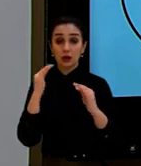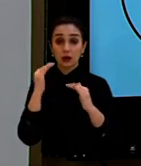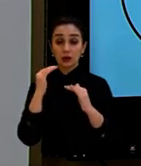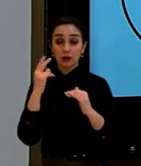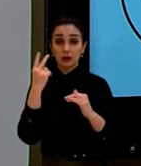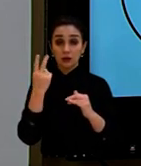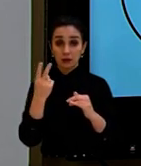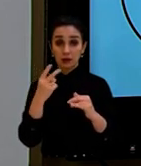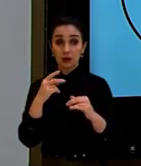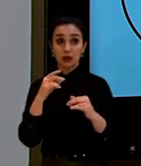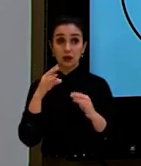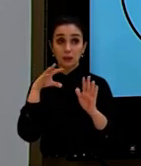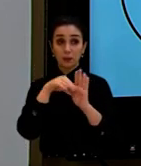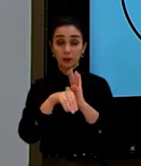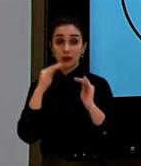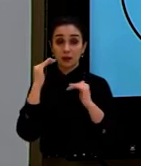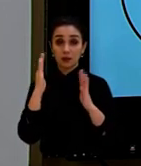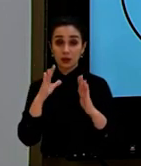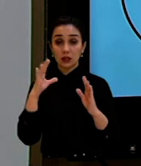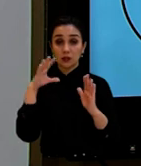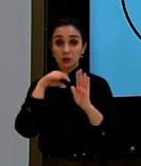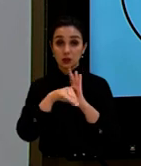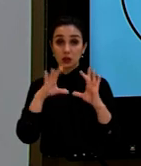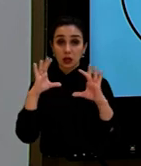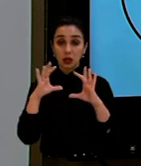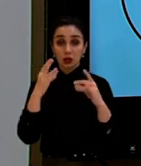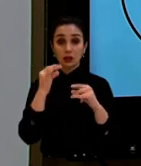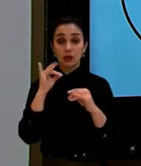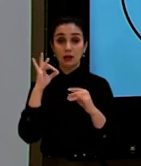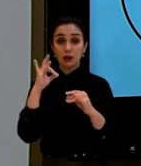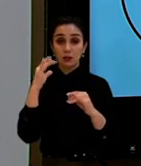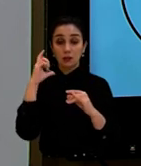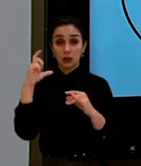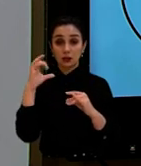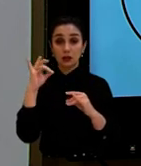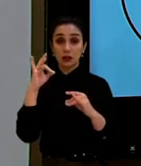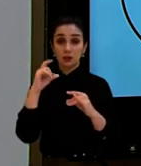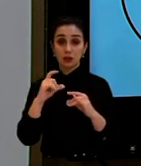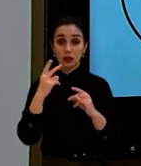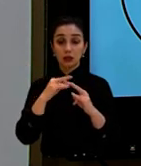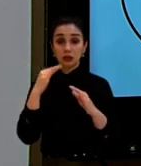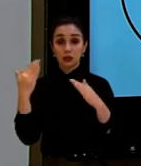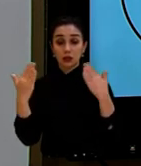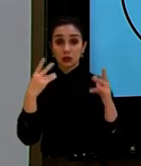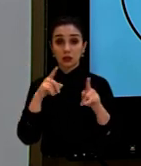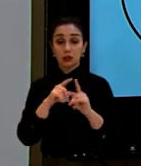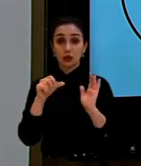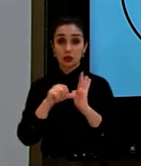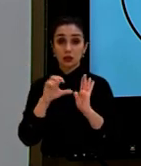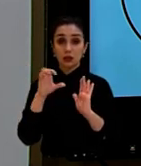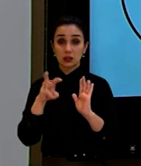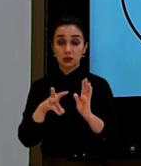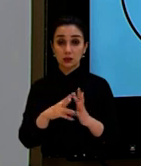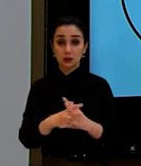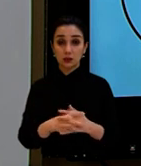квадрат, вписанная окружность, r большая, r маленькая, сторона квадрата 6